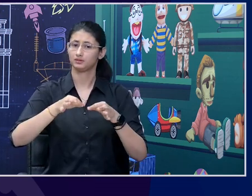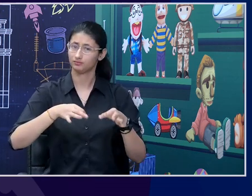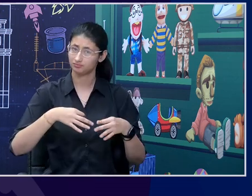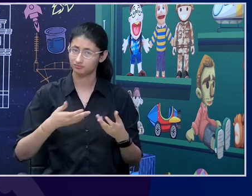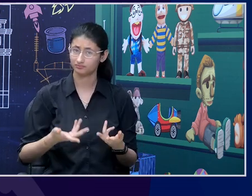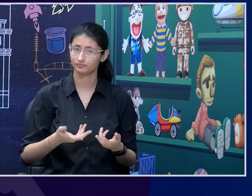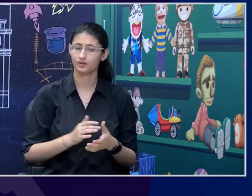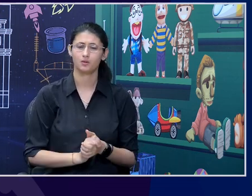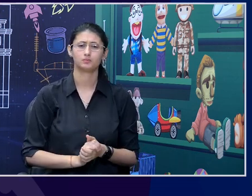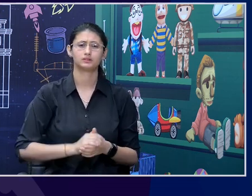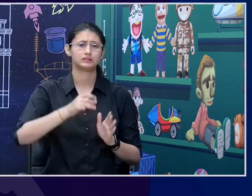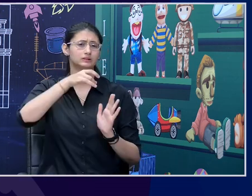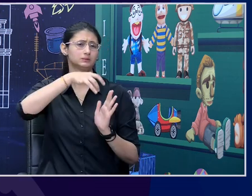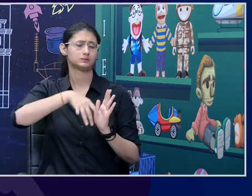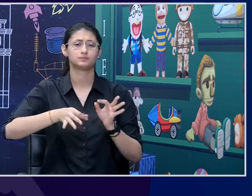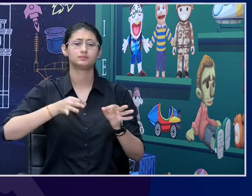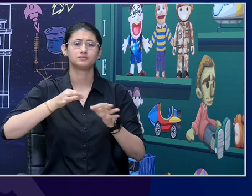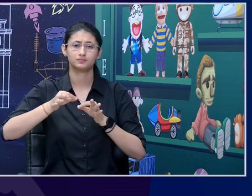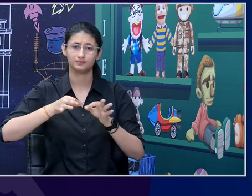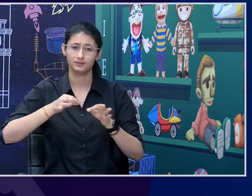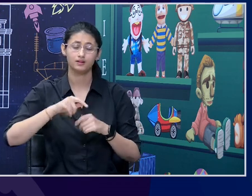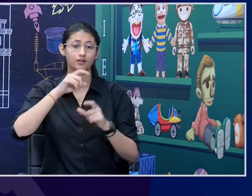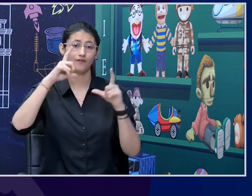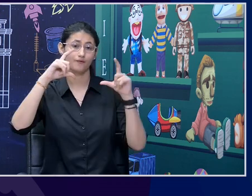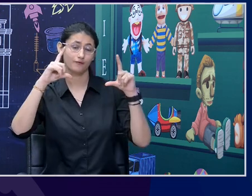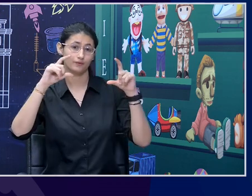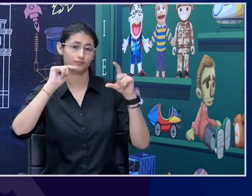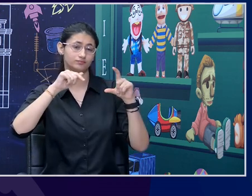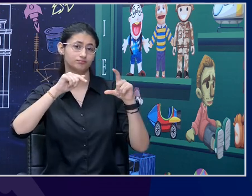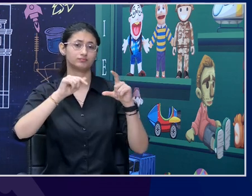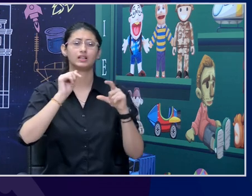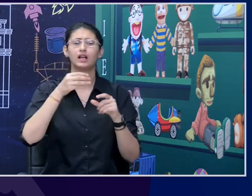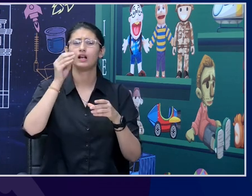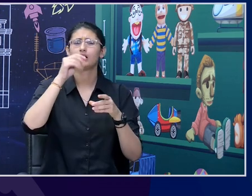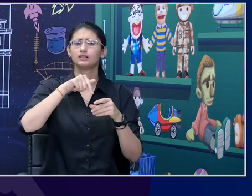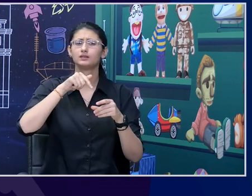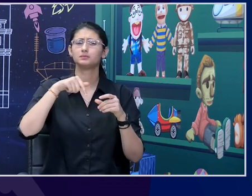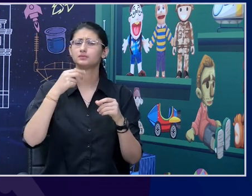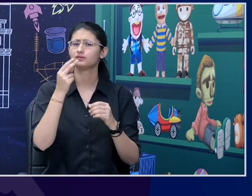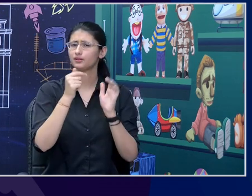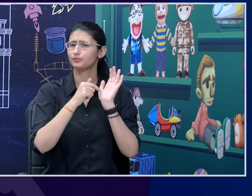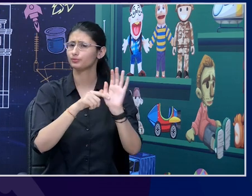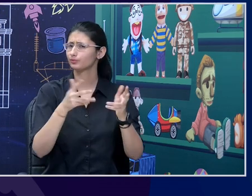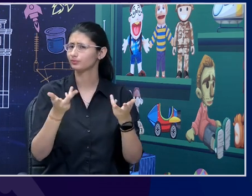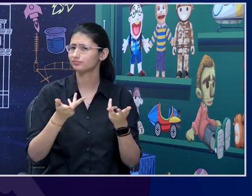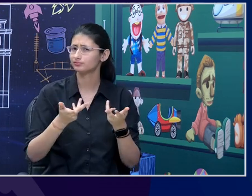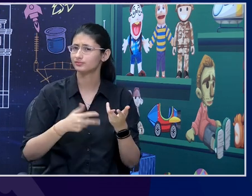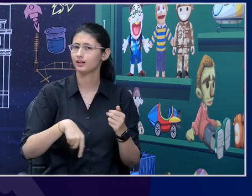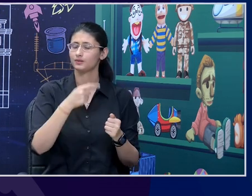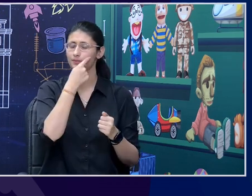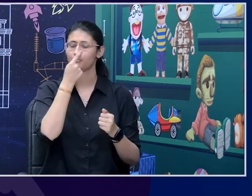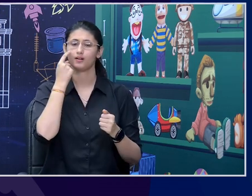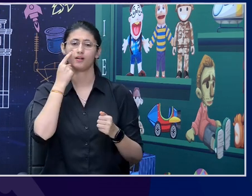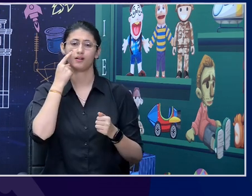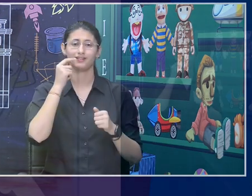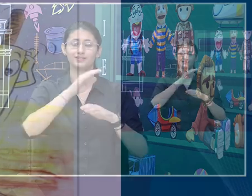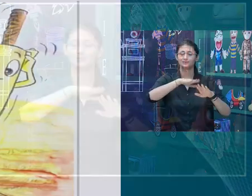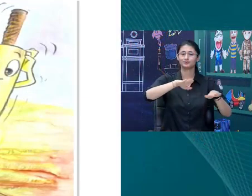हम वर्णित कर सकते हैं शब्दों में जैसे की यह पाठ गेंद और बल्ला से लिया गया एक चित्रा है